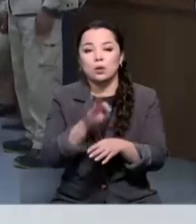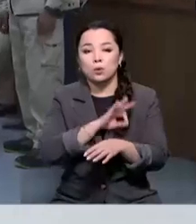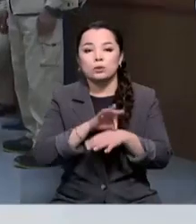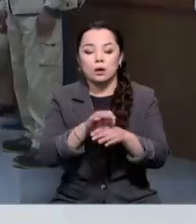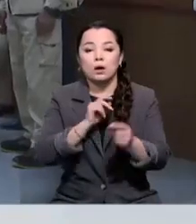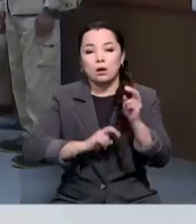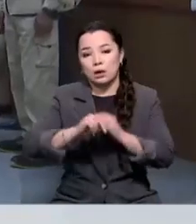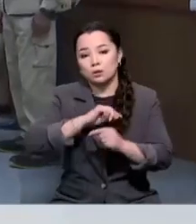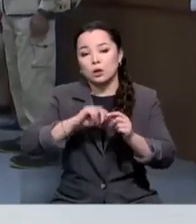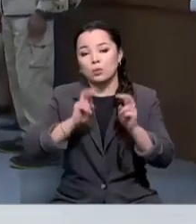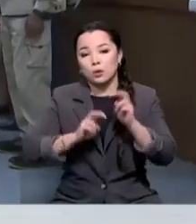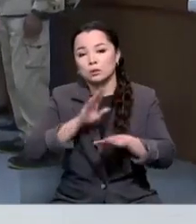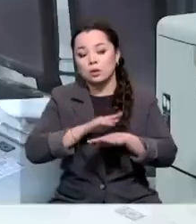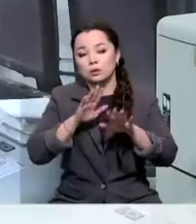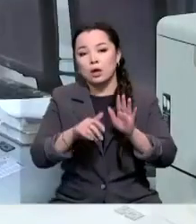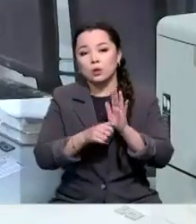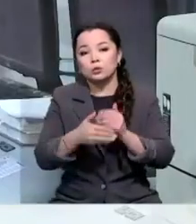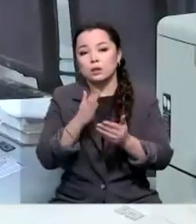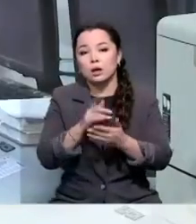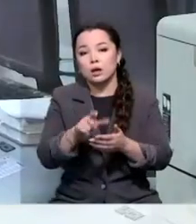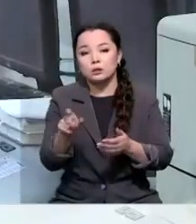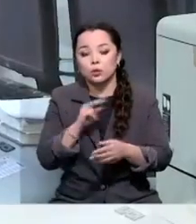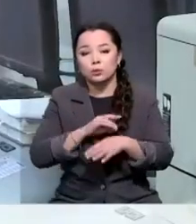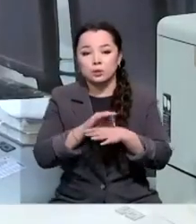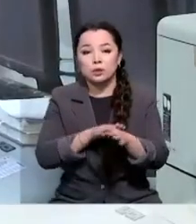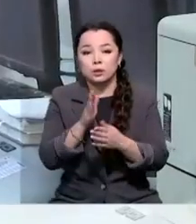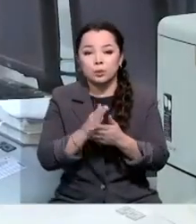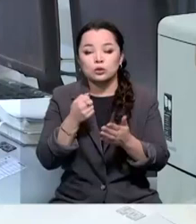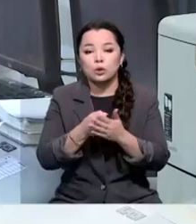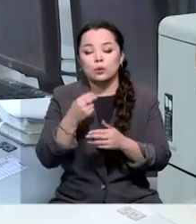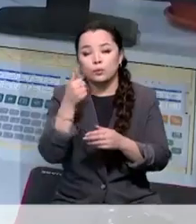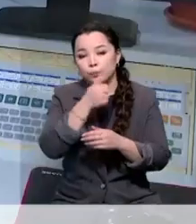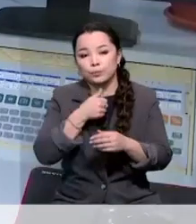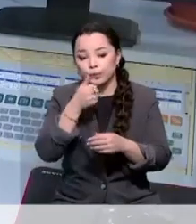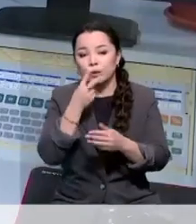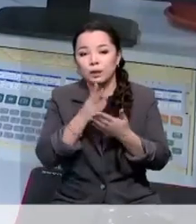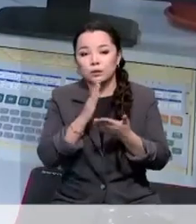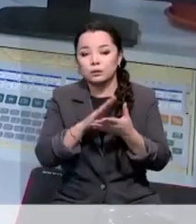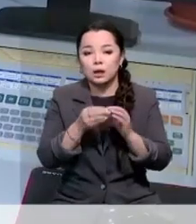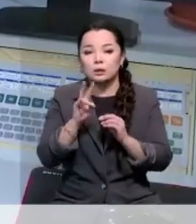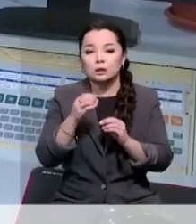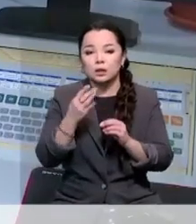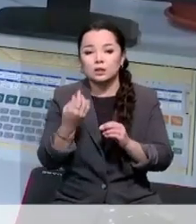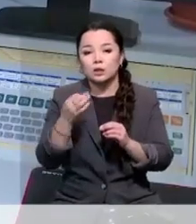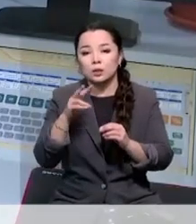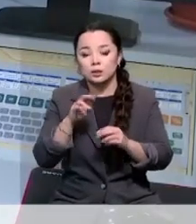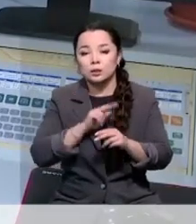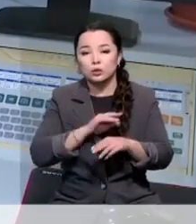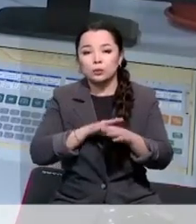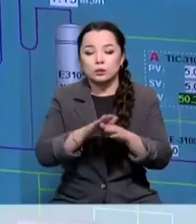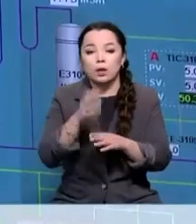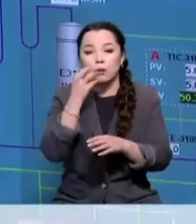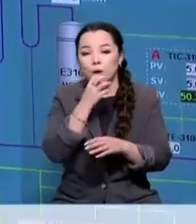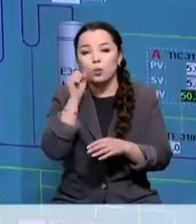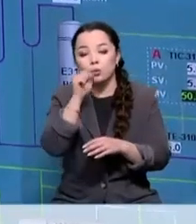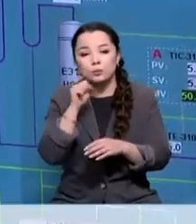Кәсіпорында 600-ден аса адам еңбек етеді. Қазір зауыт толық қуаттылықта жұмыс істеп, жылына 15 000 тонна натрий цианидін өндіреді. Өнім ішкі нарықтан бөлек